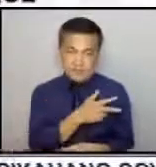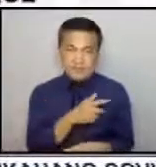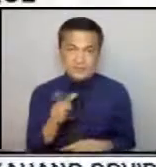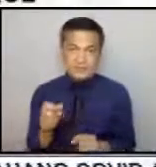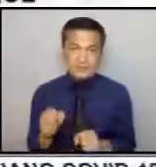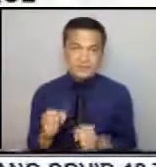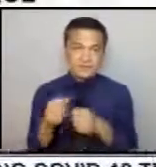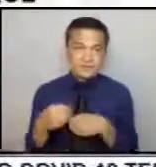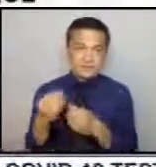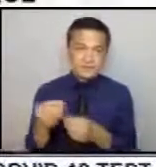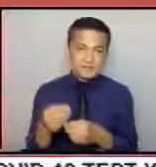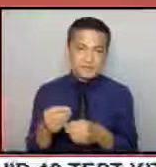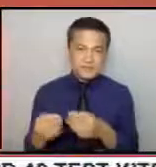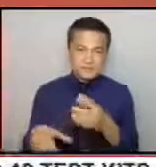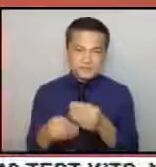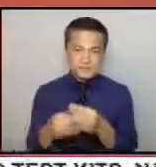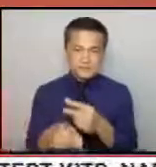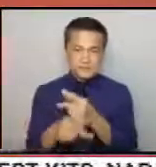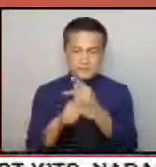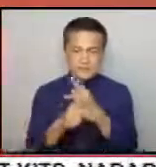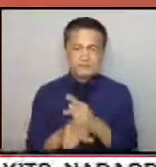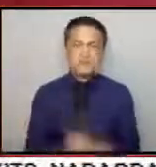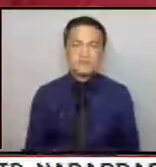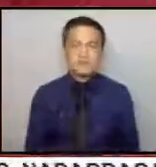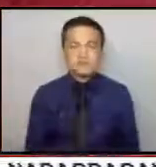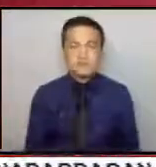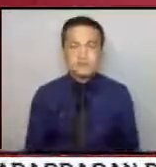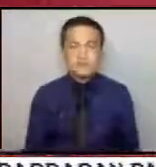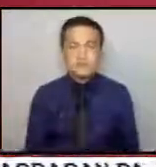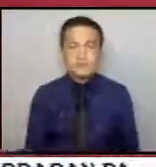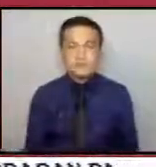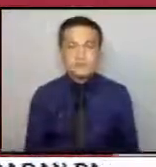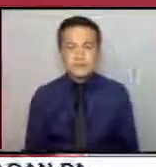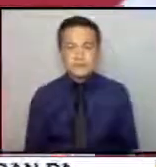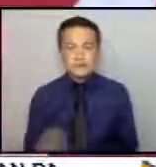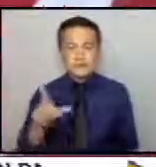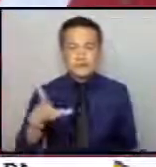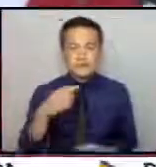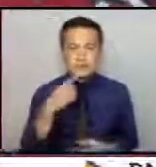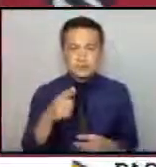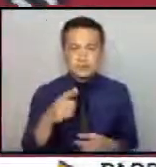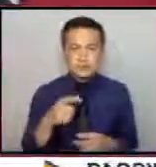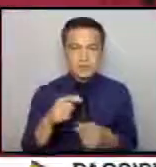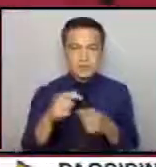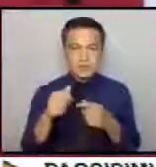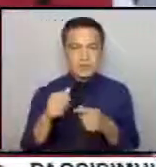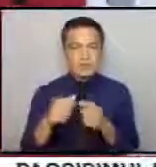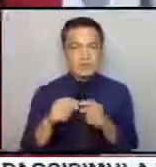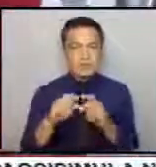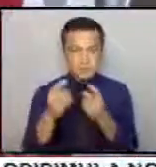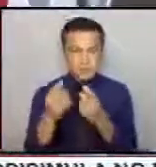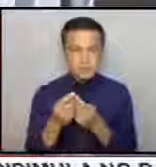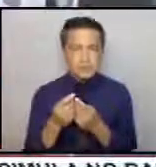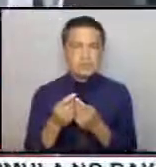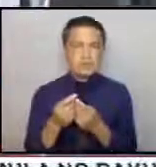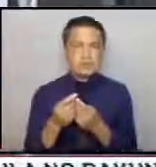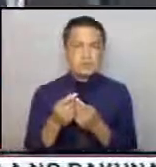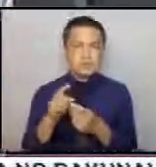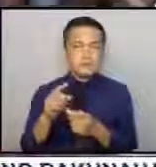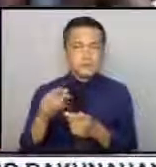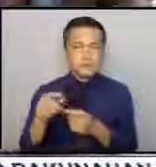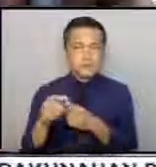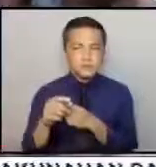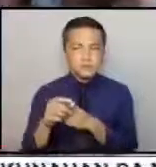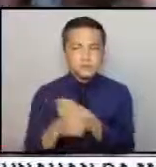ng additional protection. Dito sa Leon 11, una nang inihayag ng Department of Health 11 na bukod sa pagbibigay